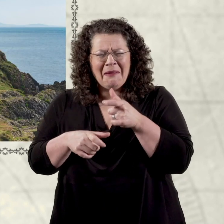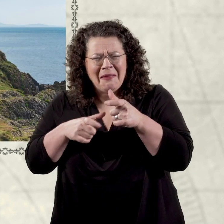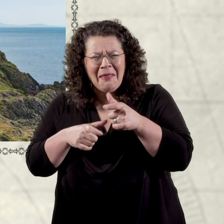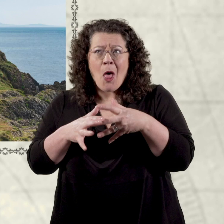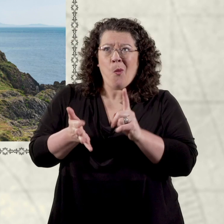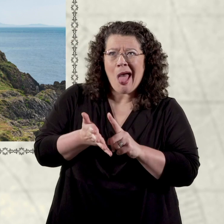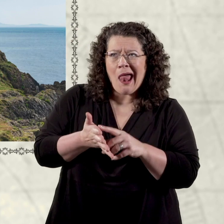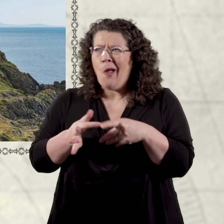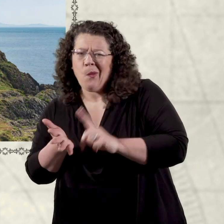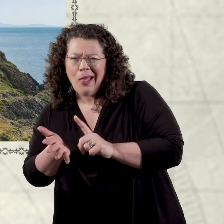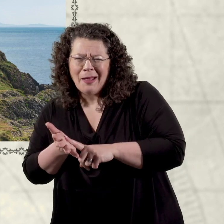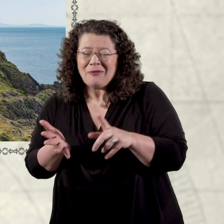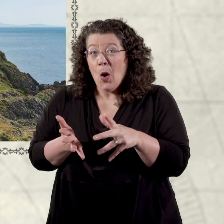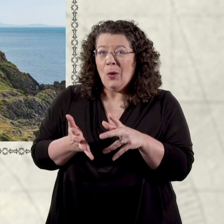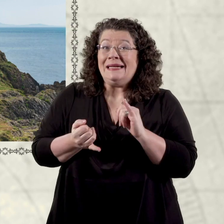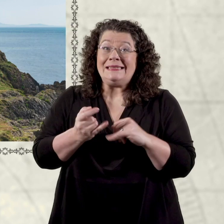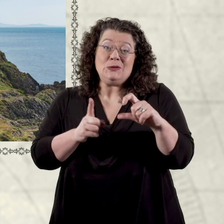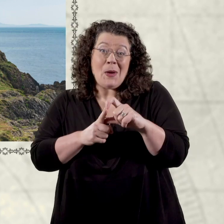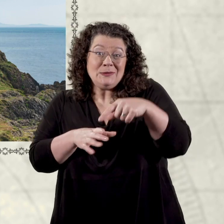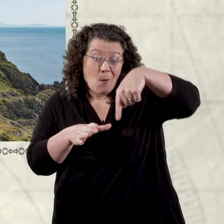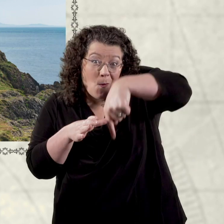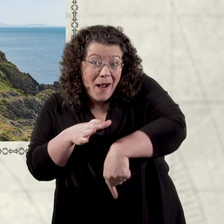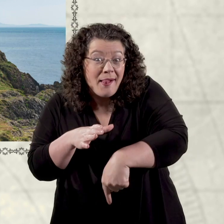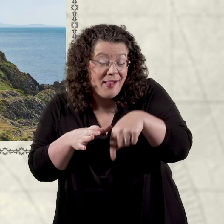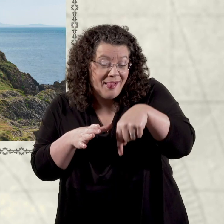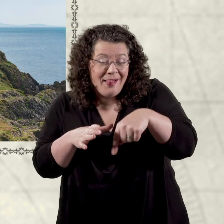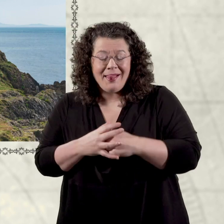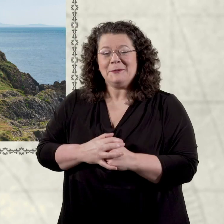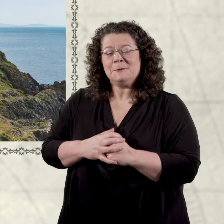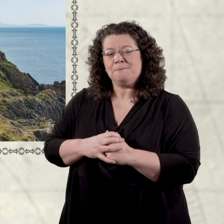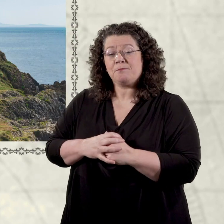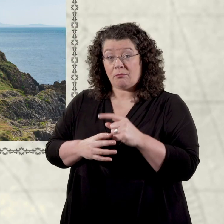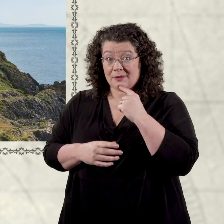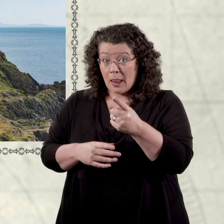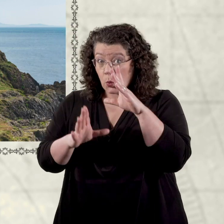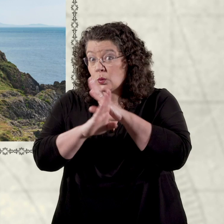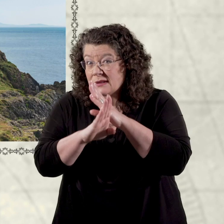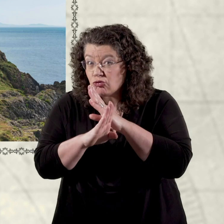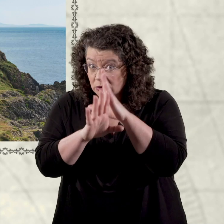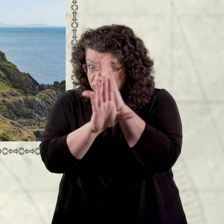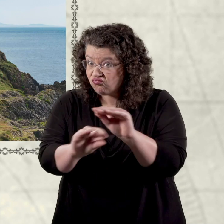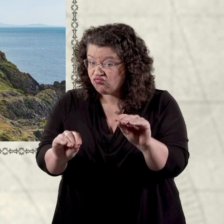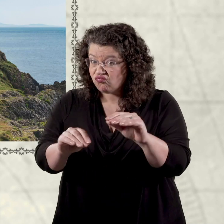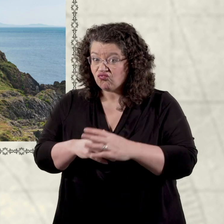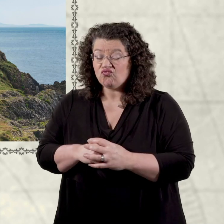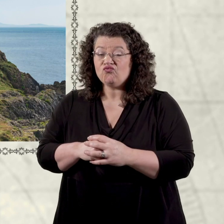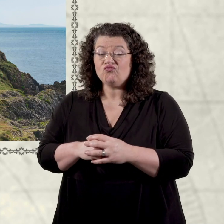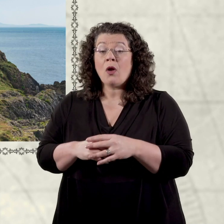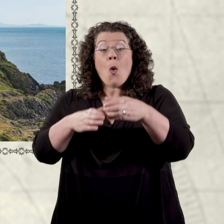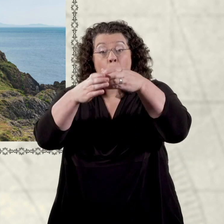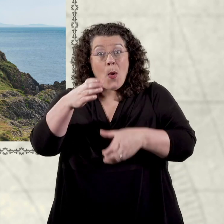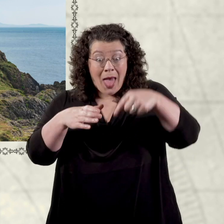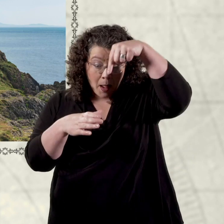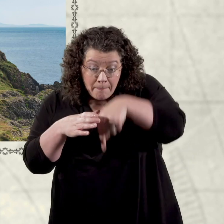ffynon arbennig yno hefyd. Ffynon Dwynwen wrth gwrs. A mi fydai gyfrinach wrthach chi.